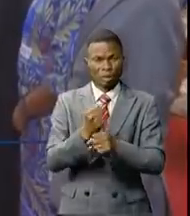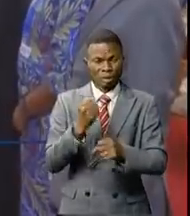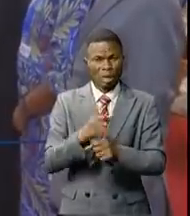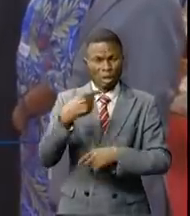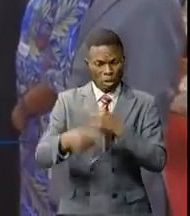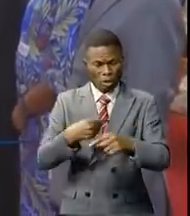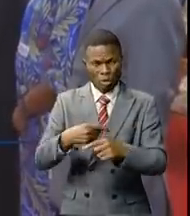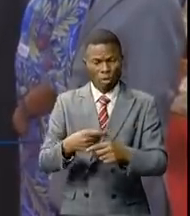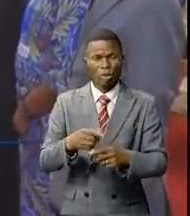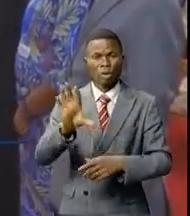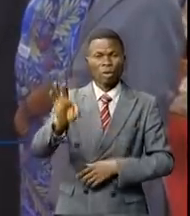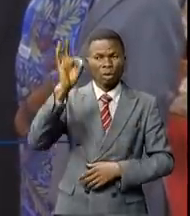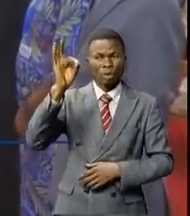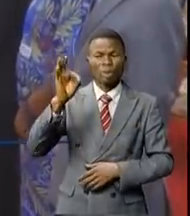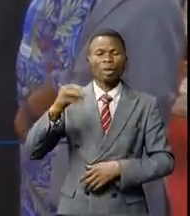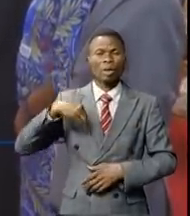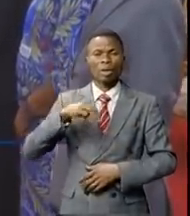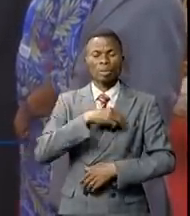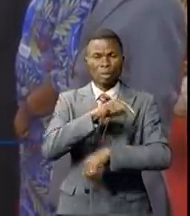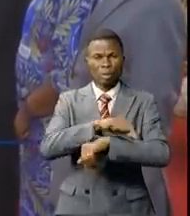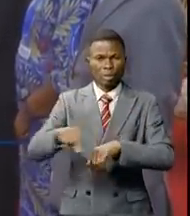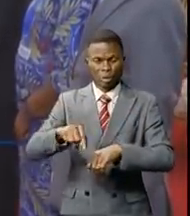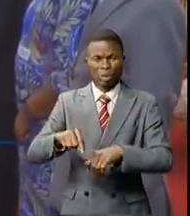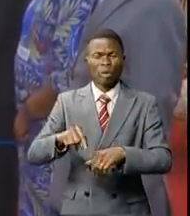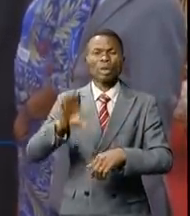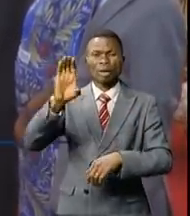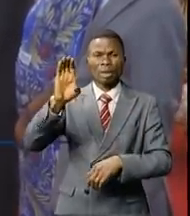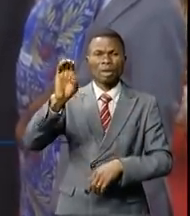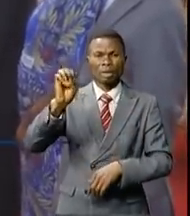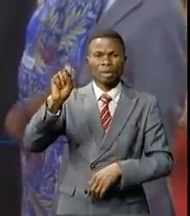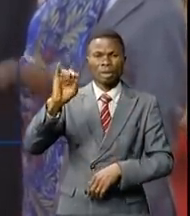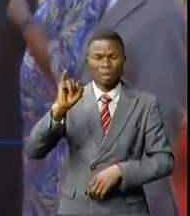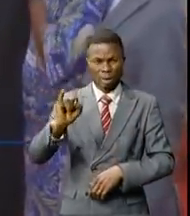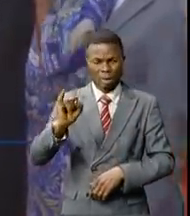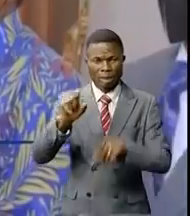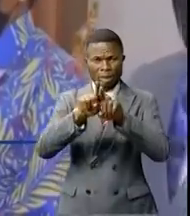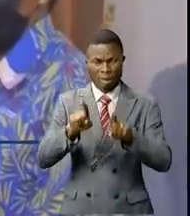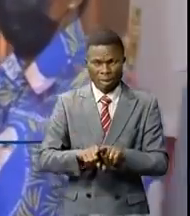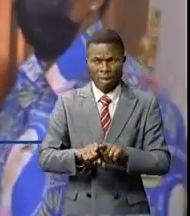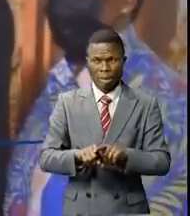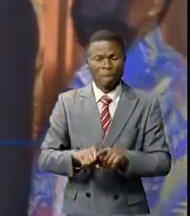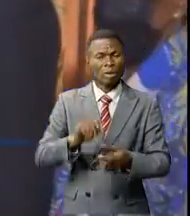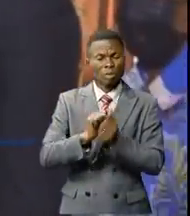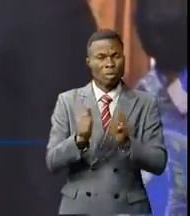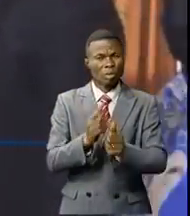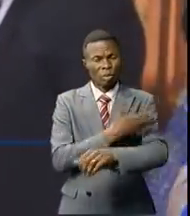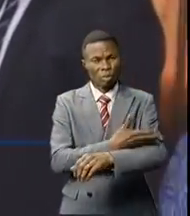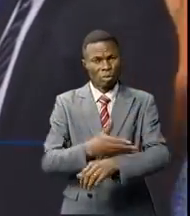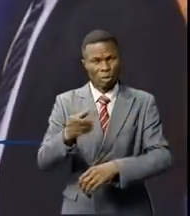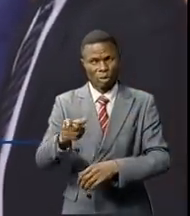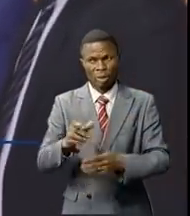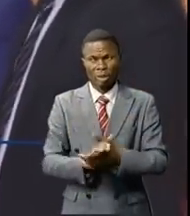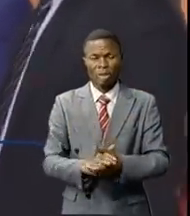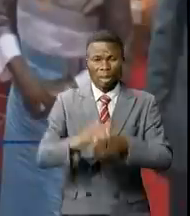avec la désignation des membres du bureau de la commission électorale nationale indépendante qui semble marquer le pas le speaker